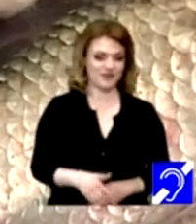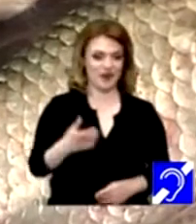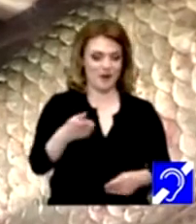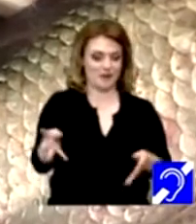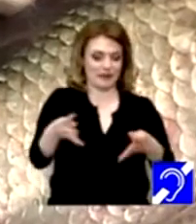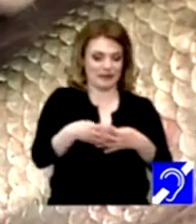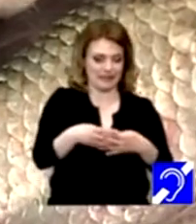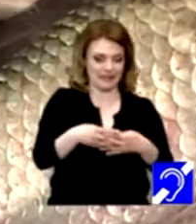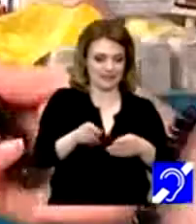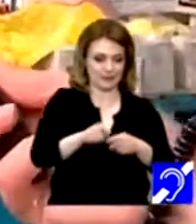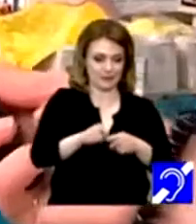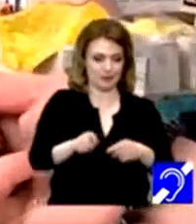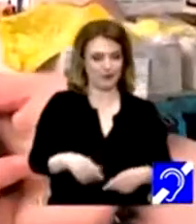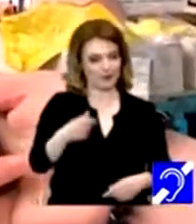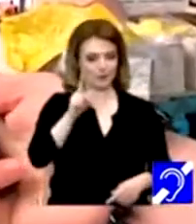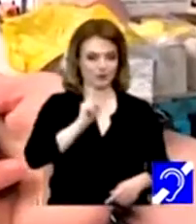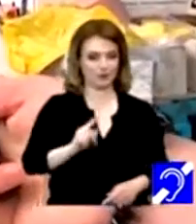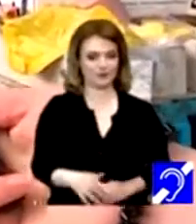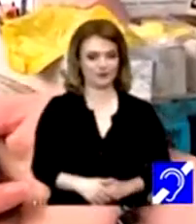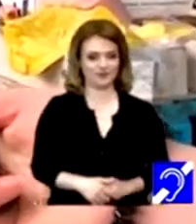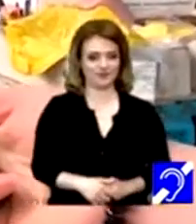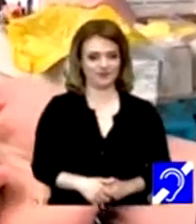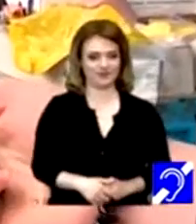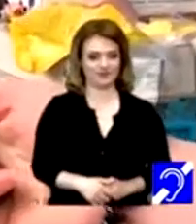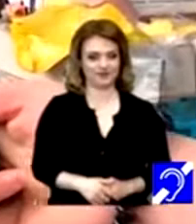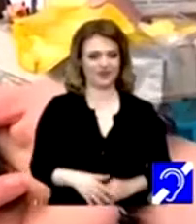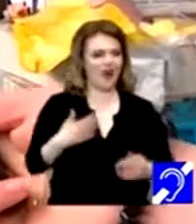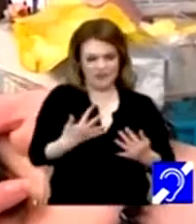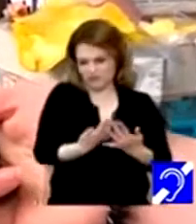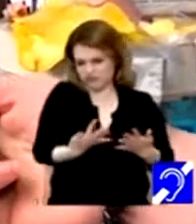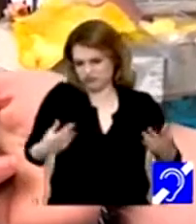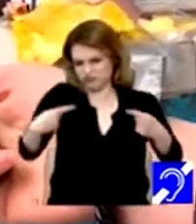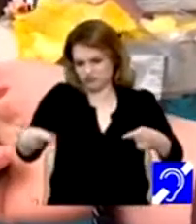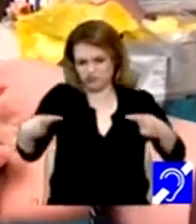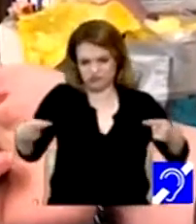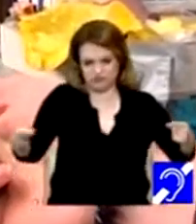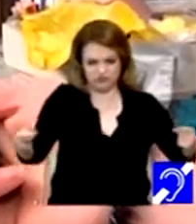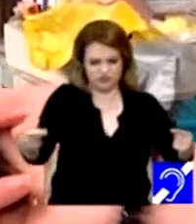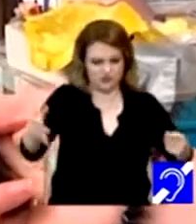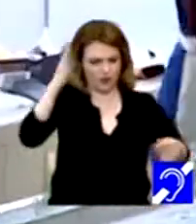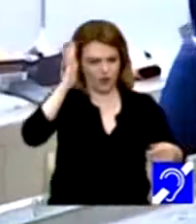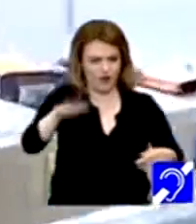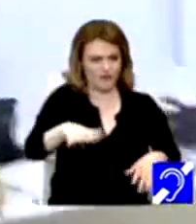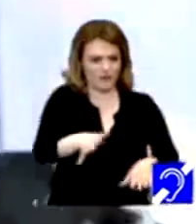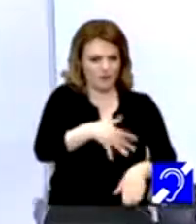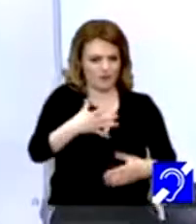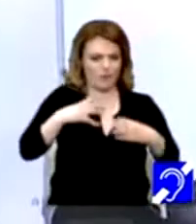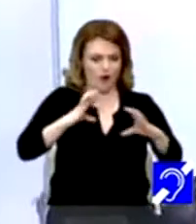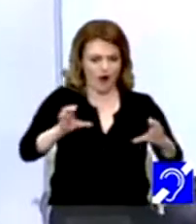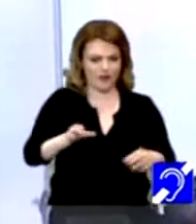usturoi și e gustos. Azi vindem scumbria afumată, murată, sărată, înghețată, asortimentul cât mai mare. Astăzi